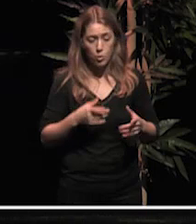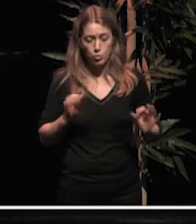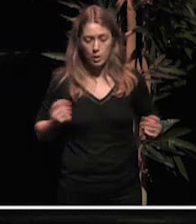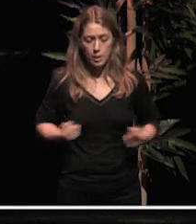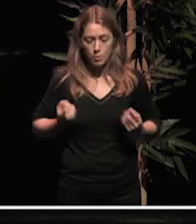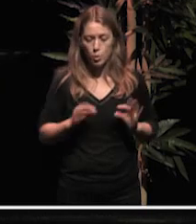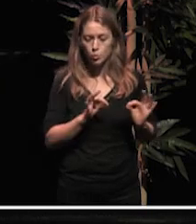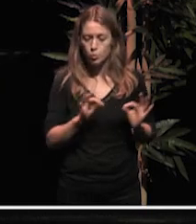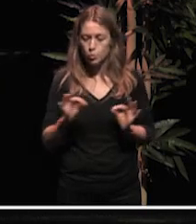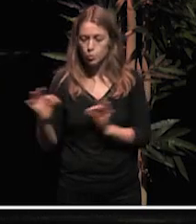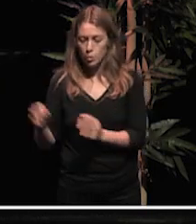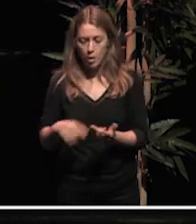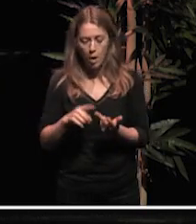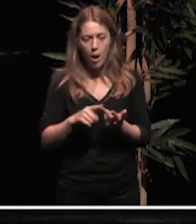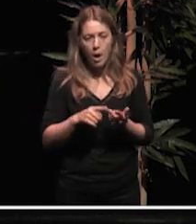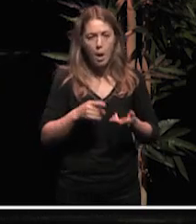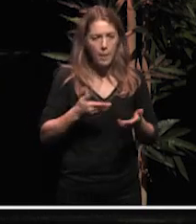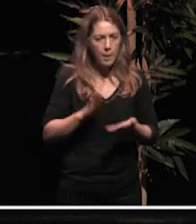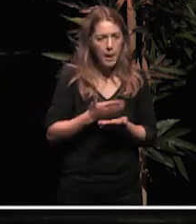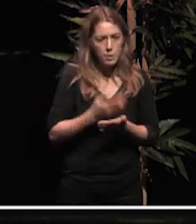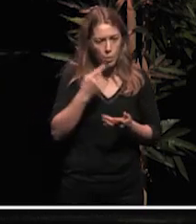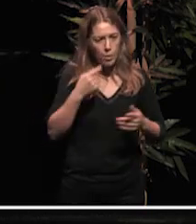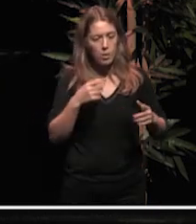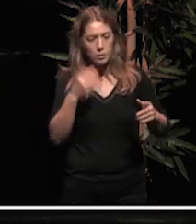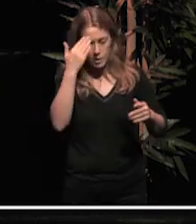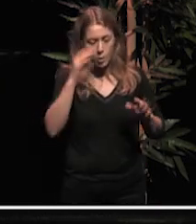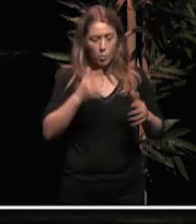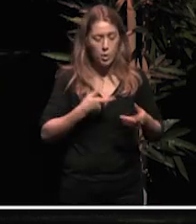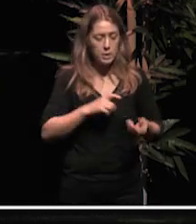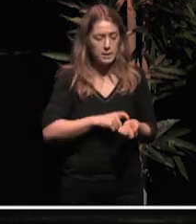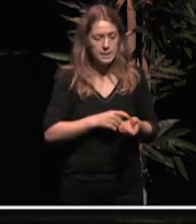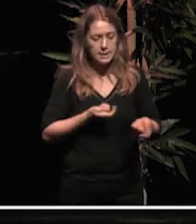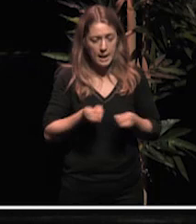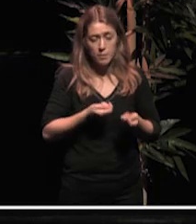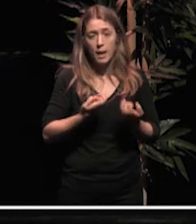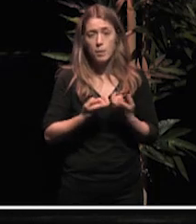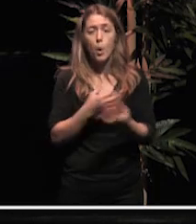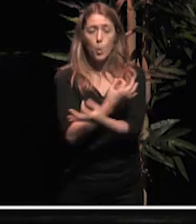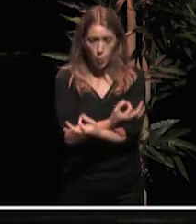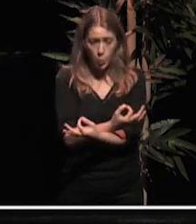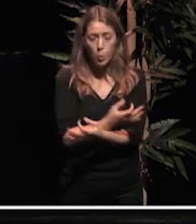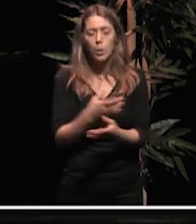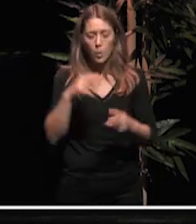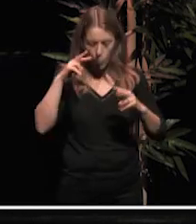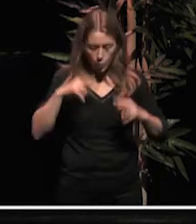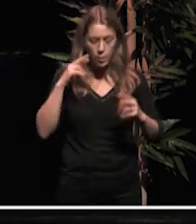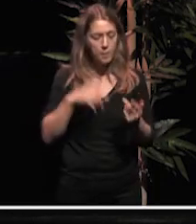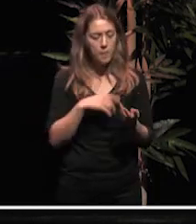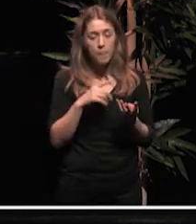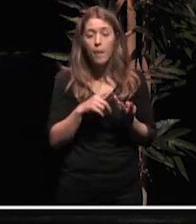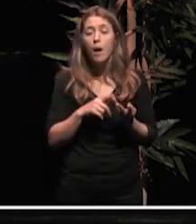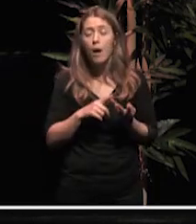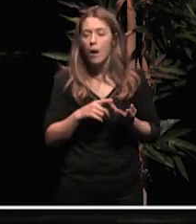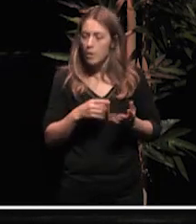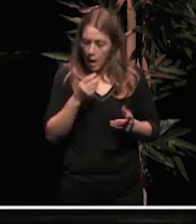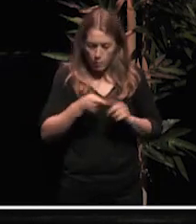préparer son mental, c'est le management du stress par le yoga, par la méditation. C'est comment se faire plaisir, vraiment en